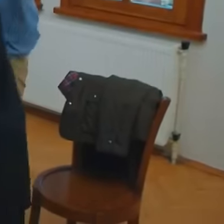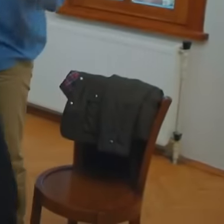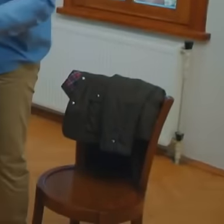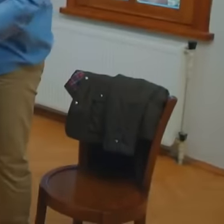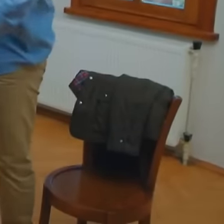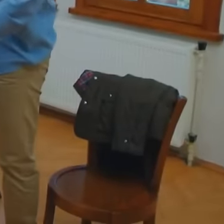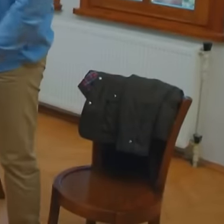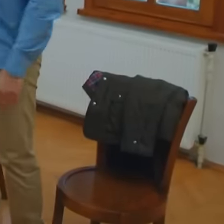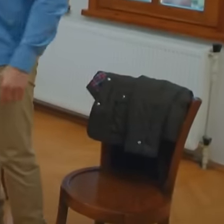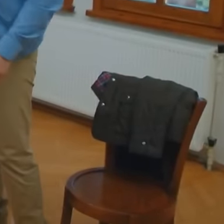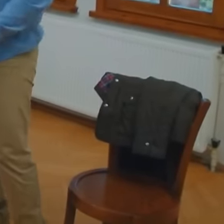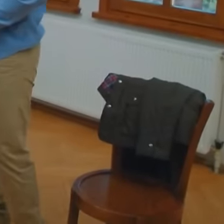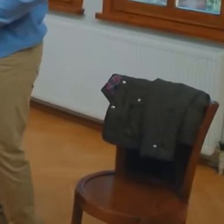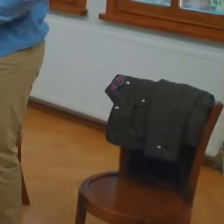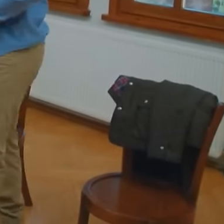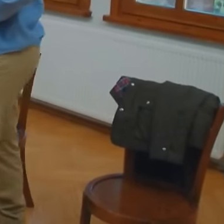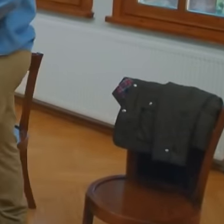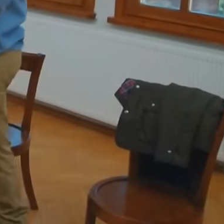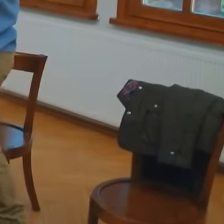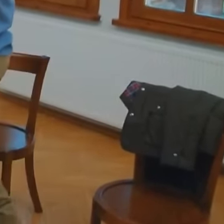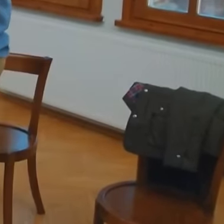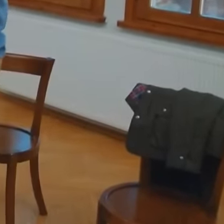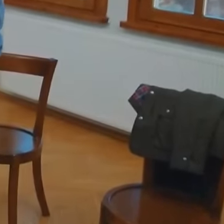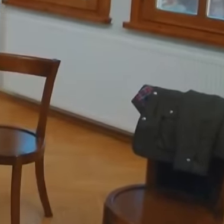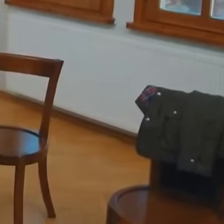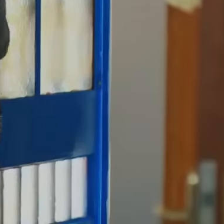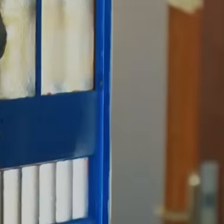Adile, arkasından Münir çıkıyor.